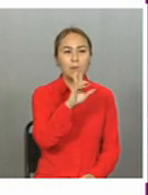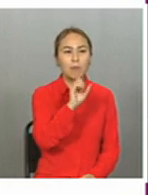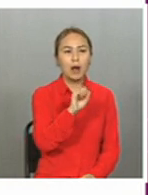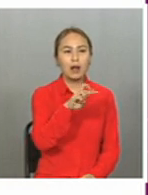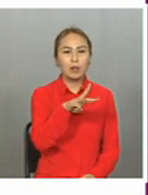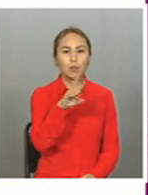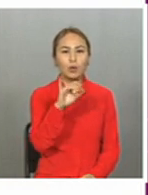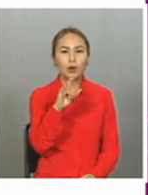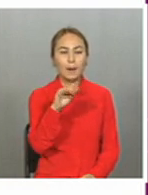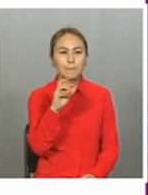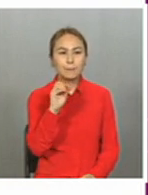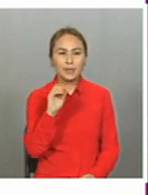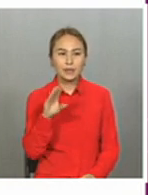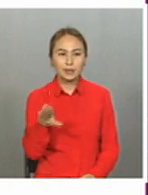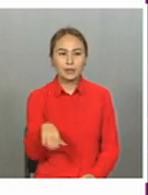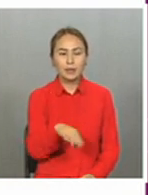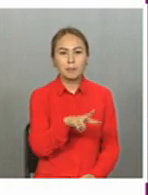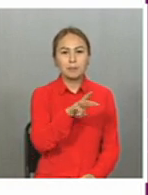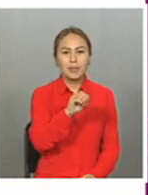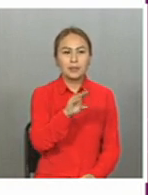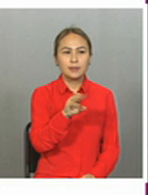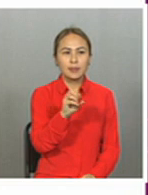Балмұхамбет, Метей,